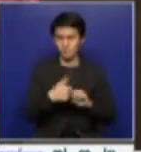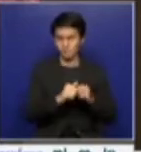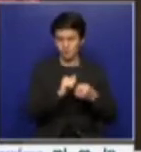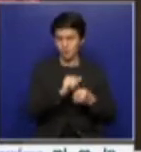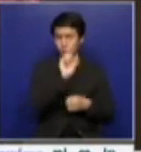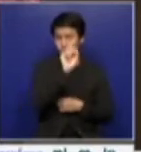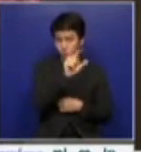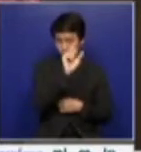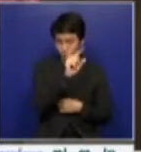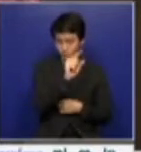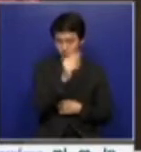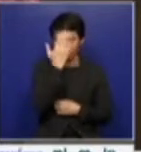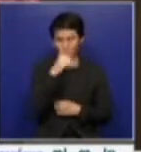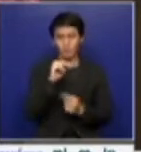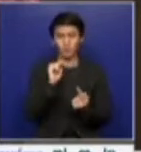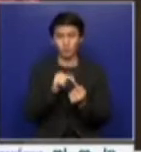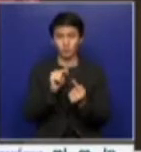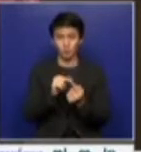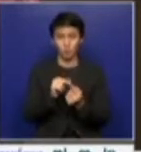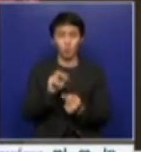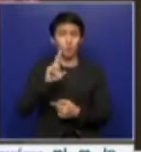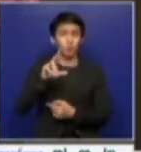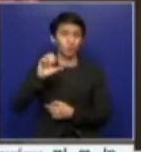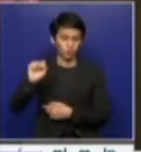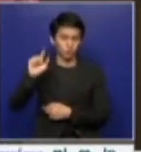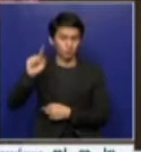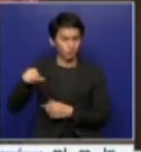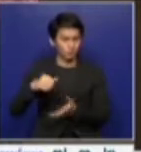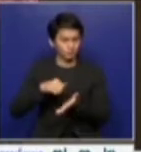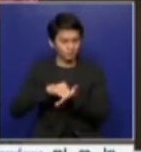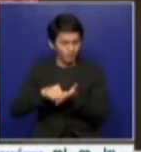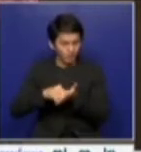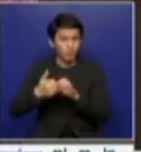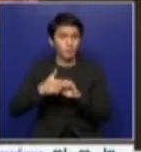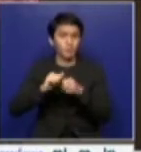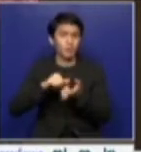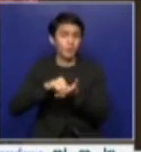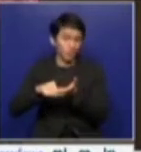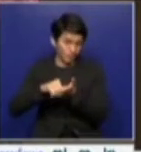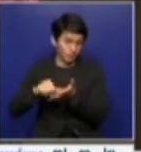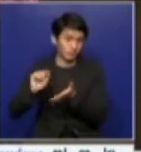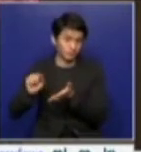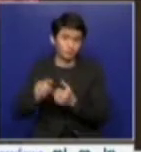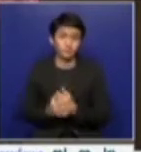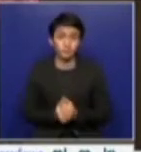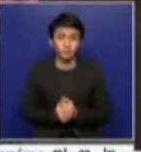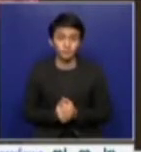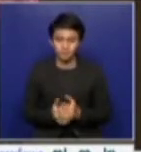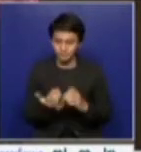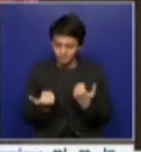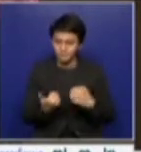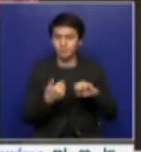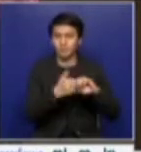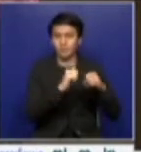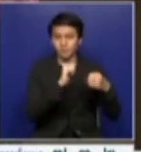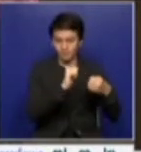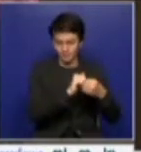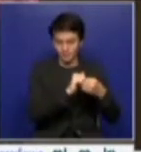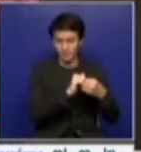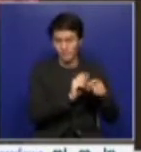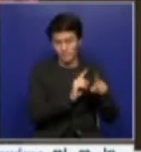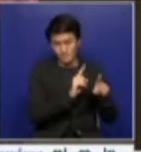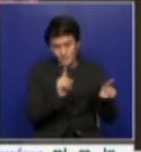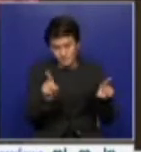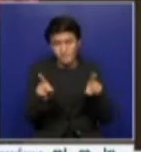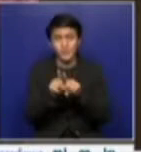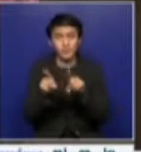ด่วนที่และสะพานนั้นจะต้องหาทางออกและแน่นอนครับเป็นปัญหาเดียวกับที่รัฐบาลได้แจ้งมายัง